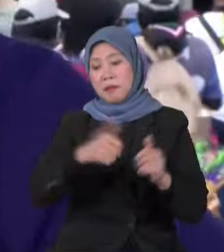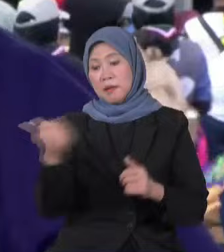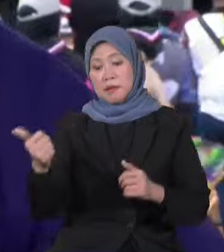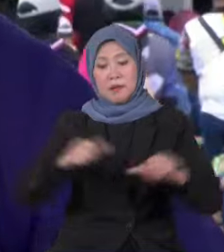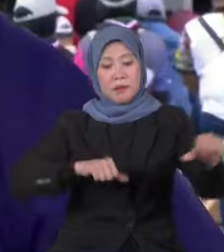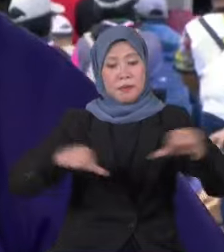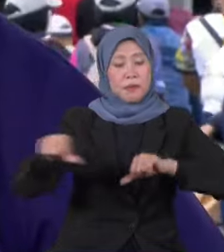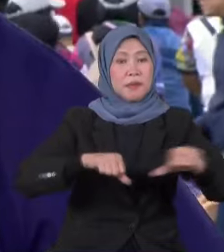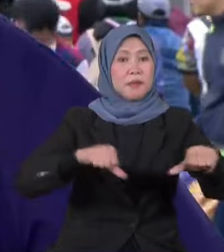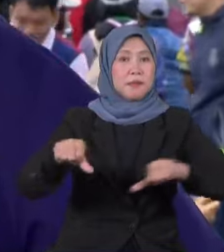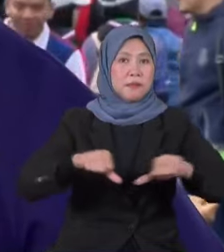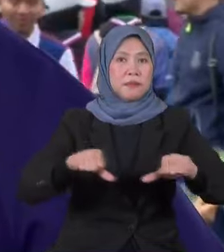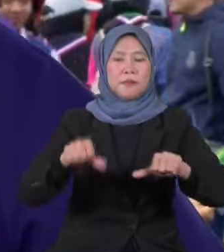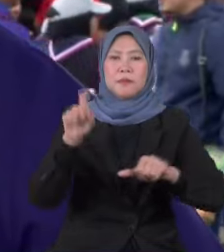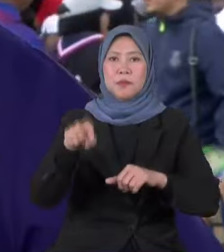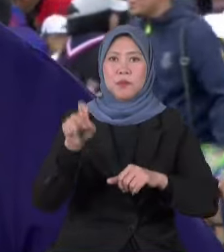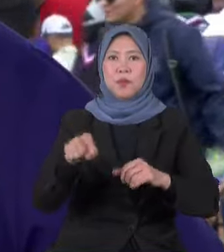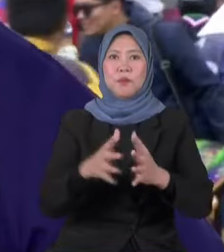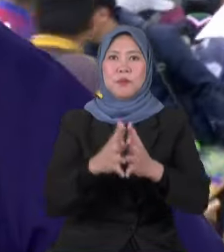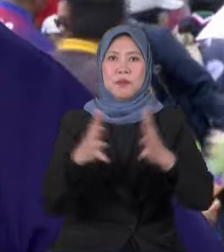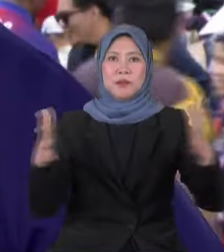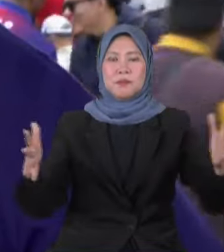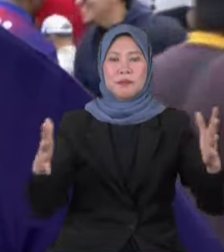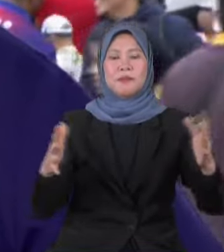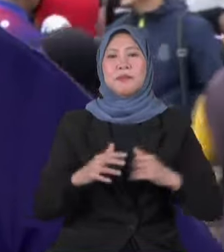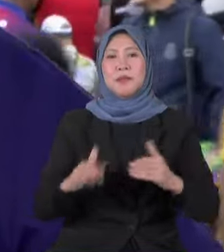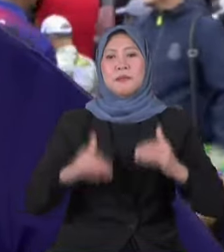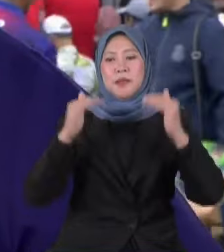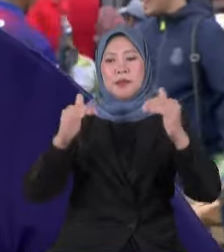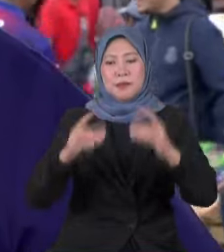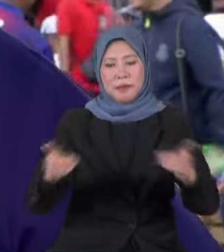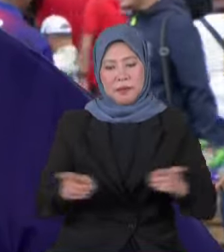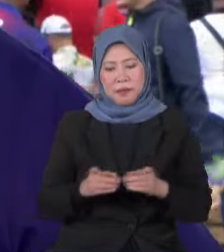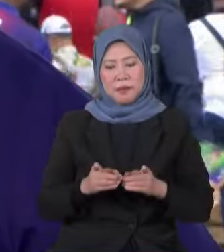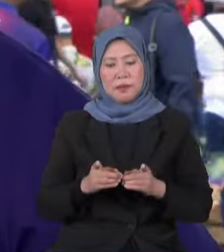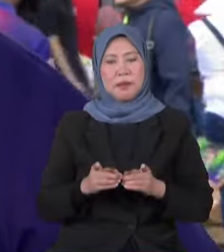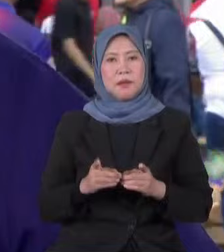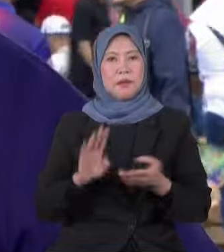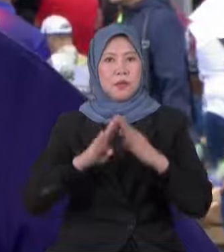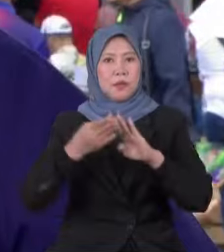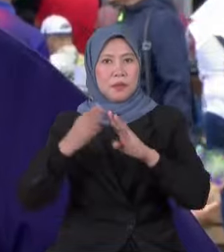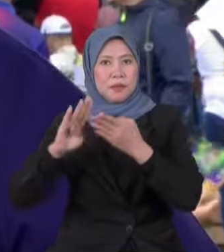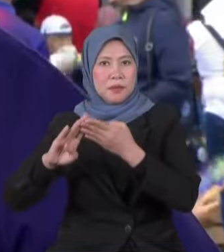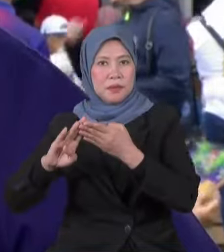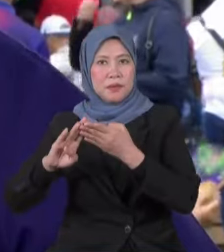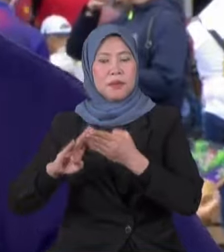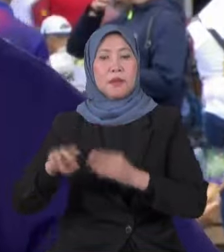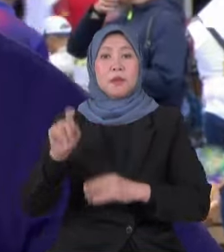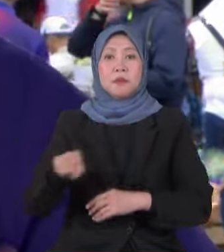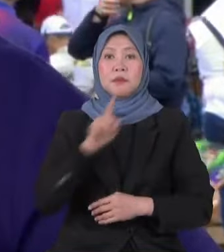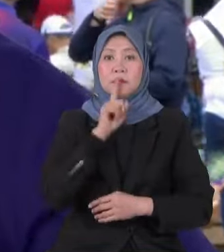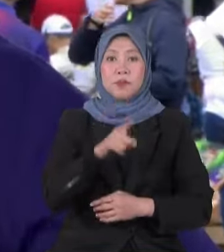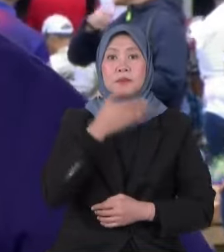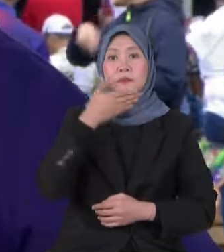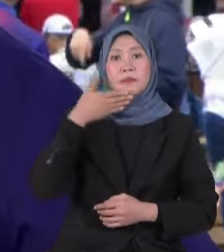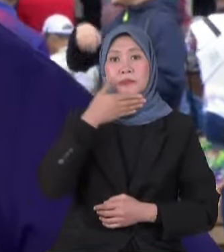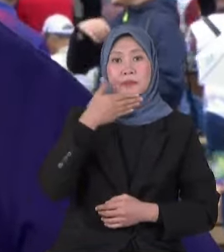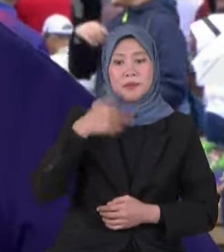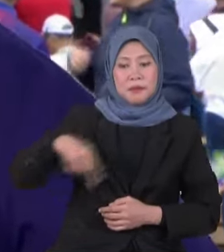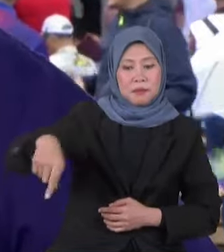ini juga kita perbanyakkan di peringkat daerah, di peringkat komuniti, bagi memastikan belia-belia kita